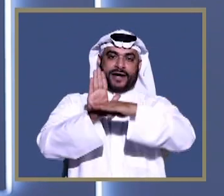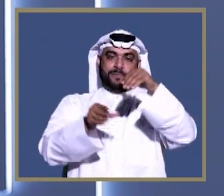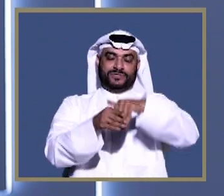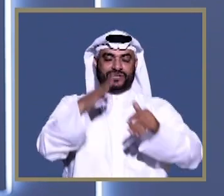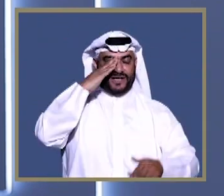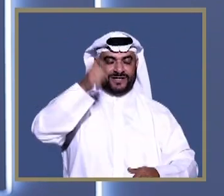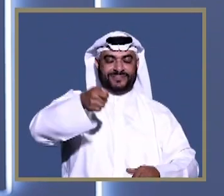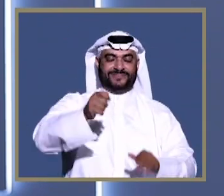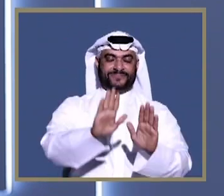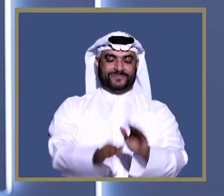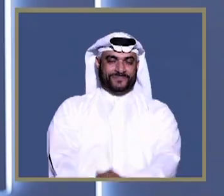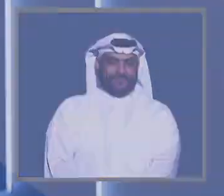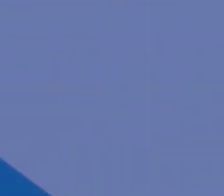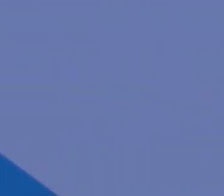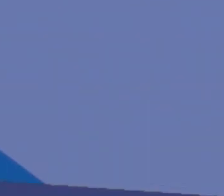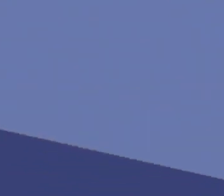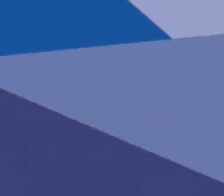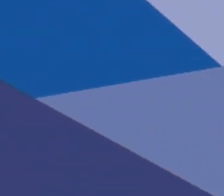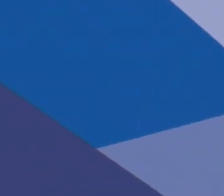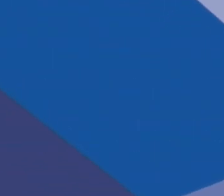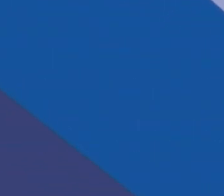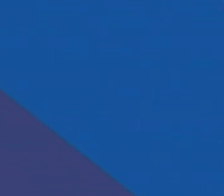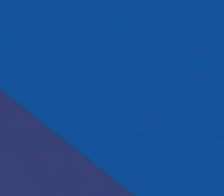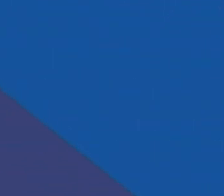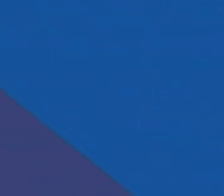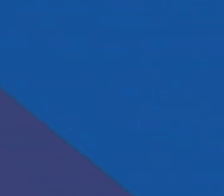الانتخابي. ويعطيكم ألف عافية.